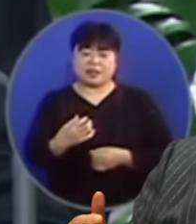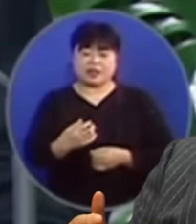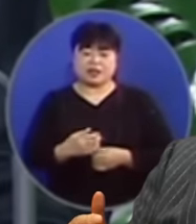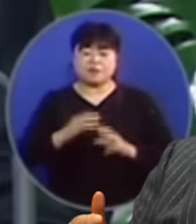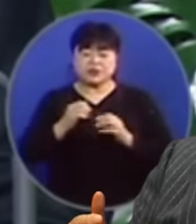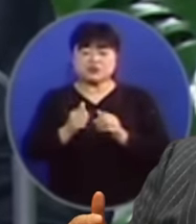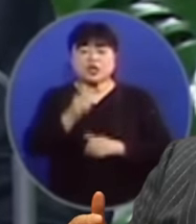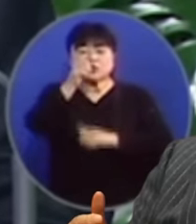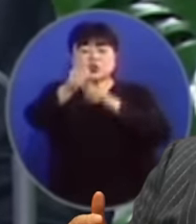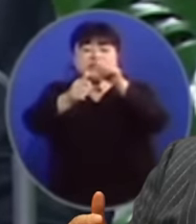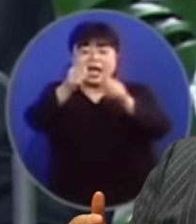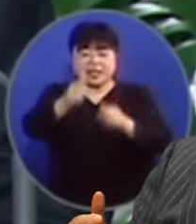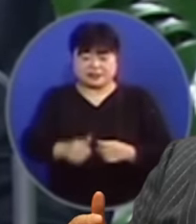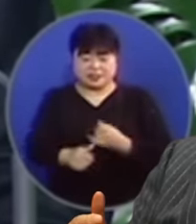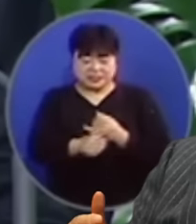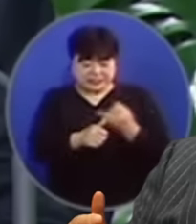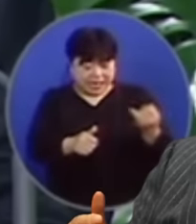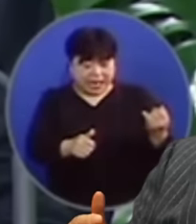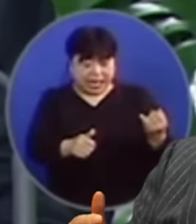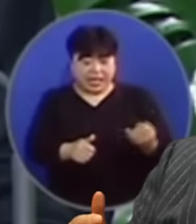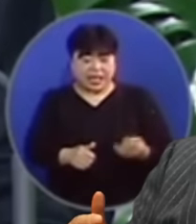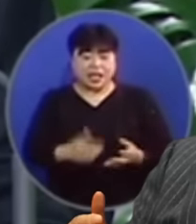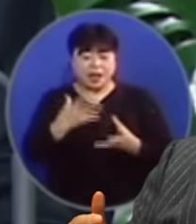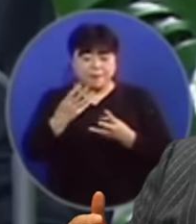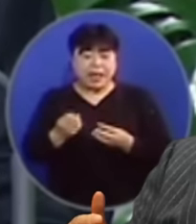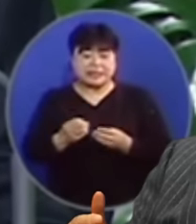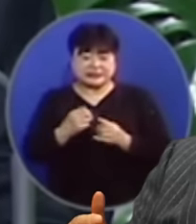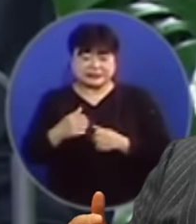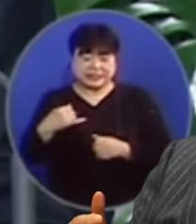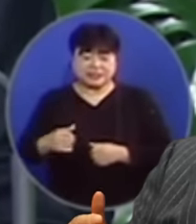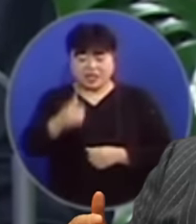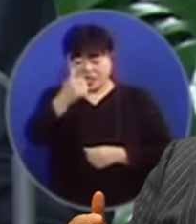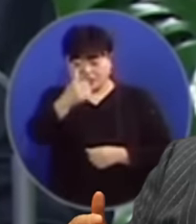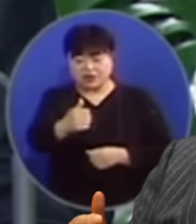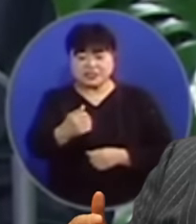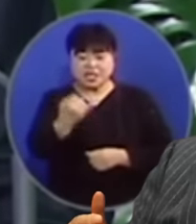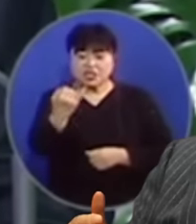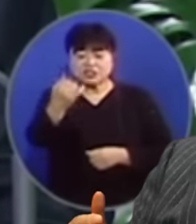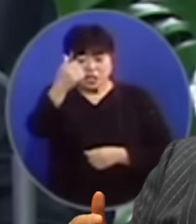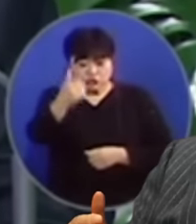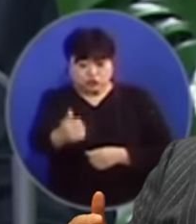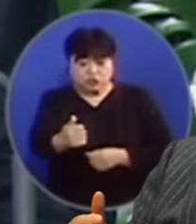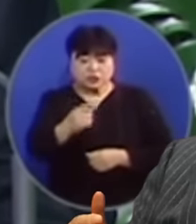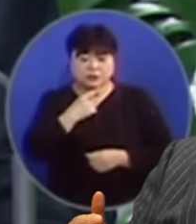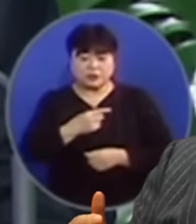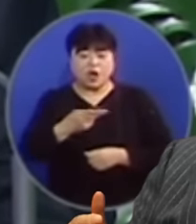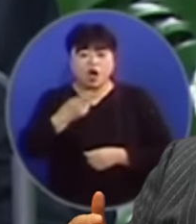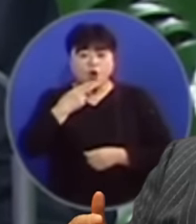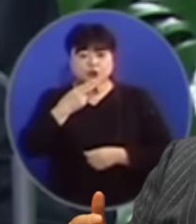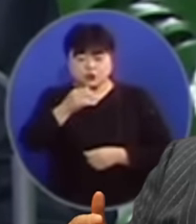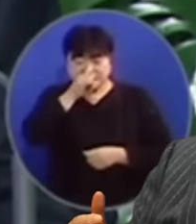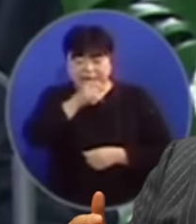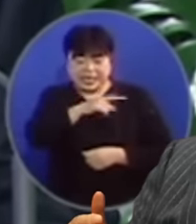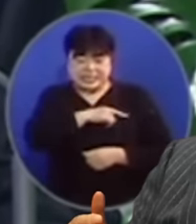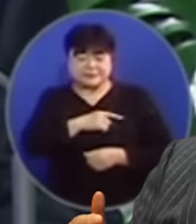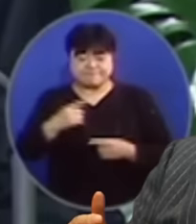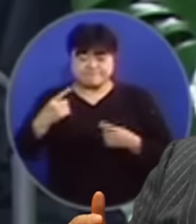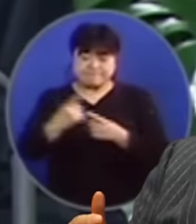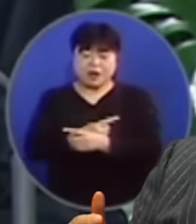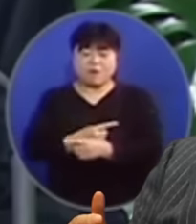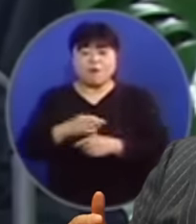조상이여, 사라 많은 자식의 여주여, 서로서로 없는 것을 있는 것 같이 부르기 시작한 것입니다. 그